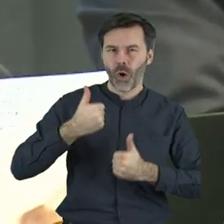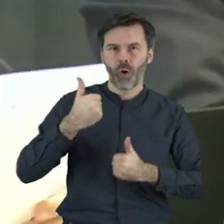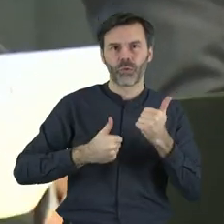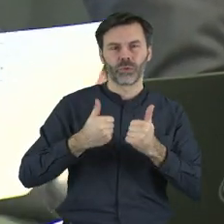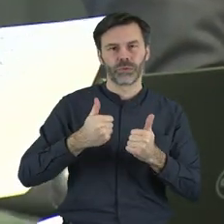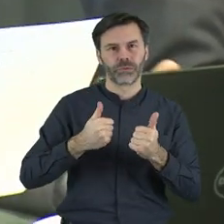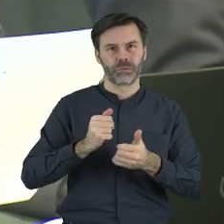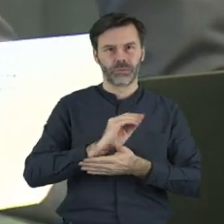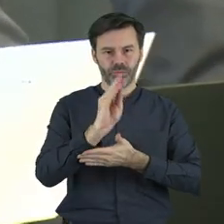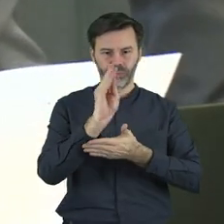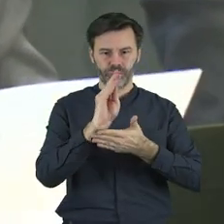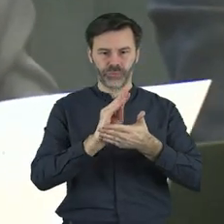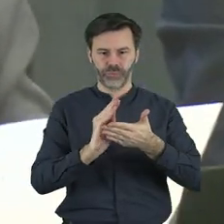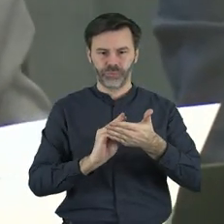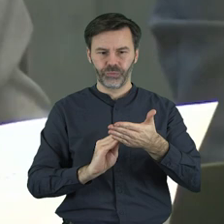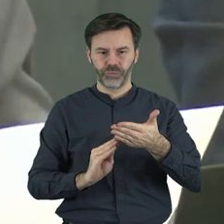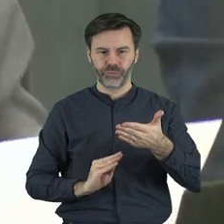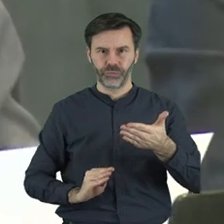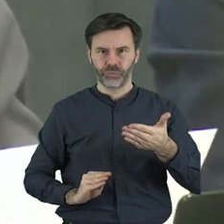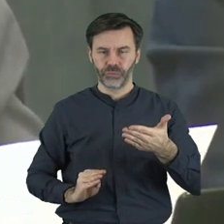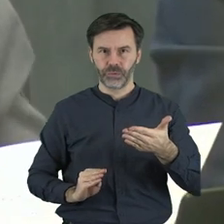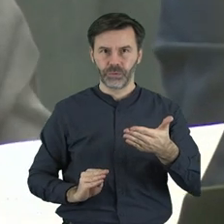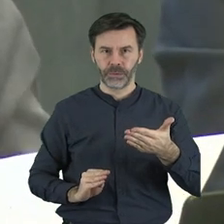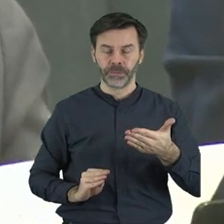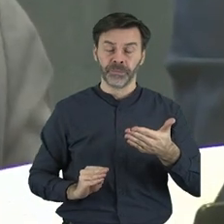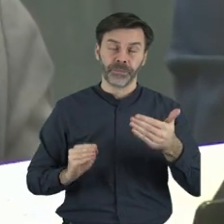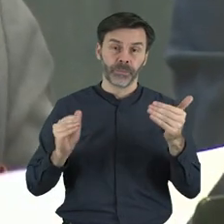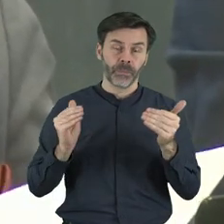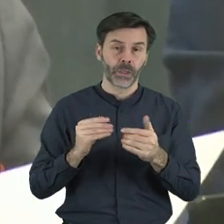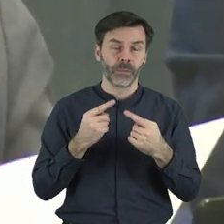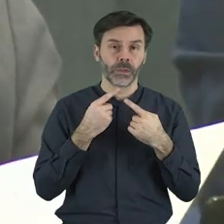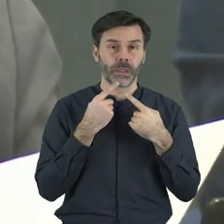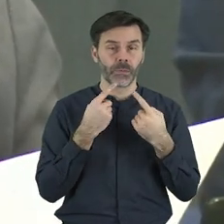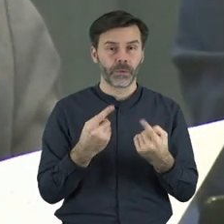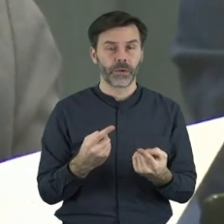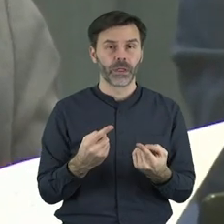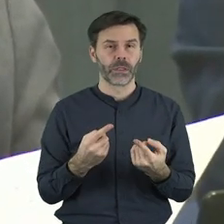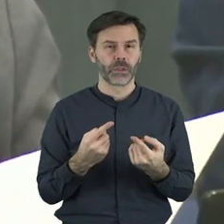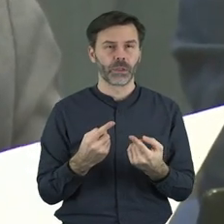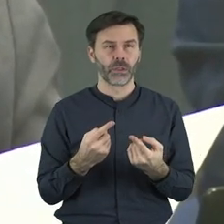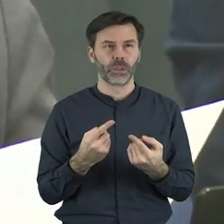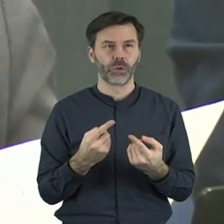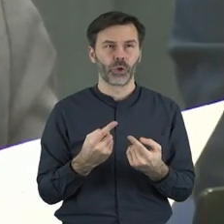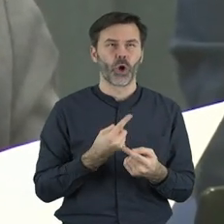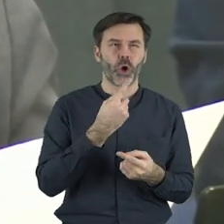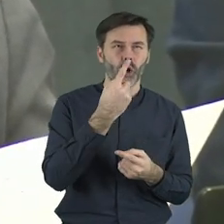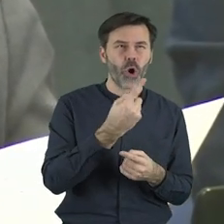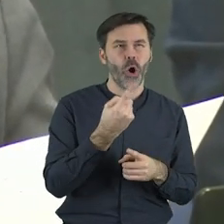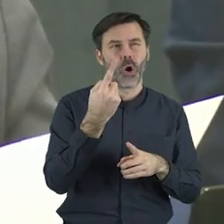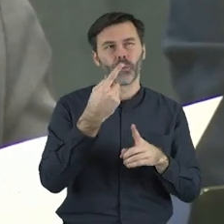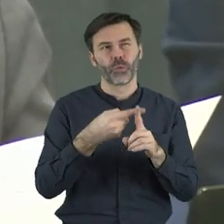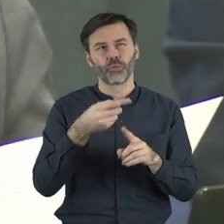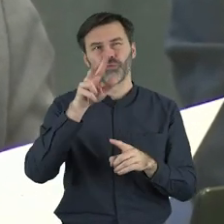łącznie, można powiedzieć, na rok plus te 3 miesiące, które zostało wydłużone, to jest 15 miesięcy